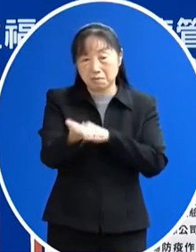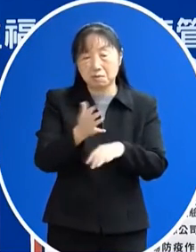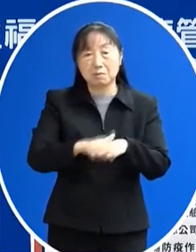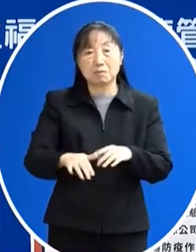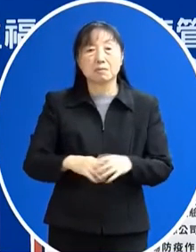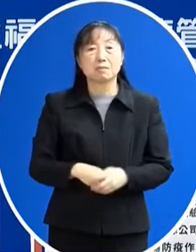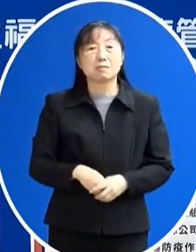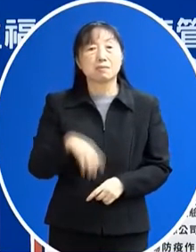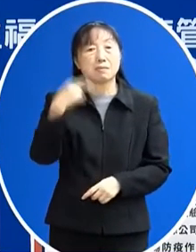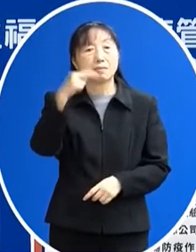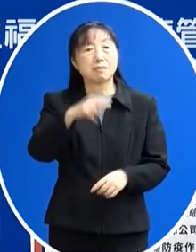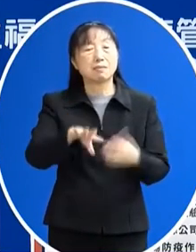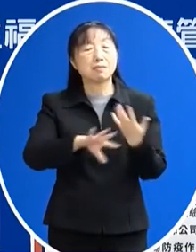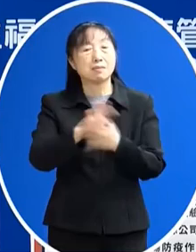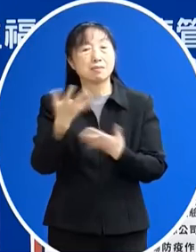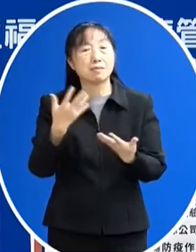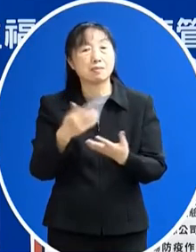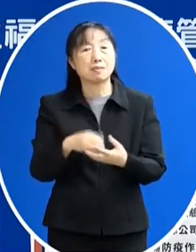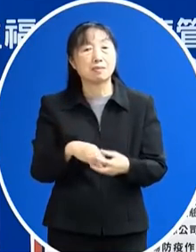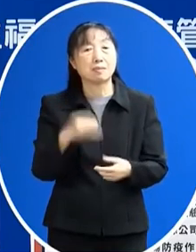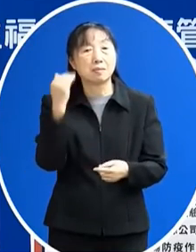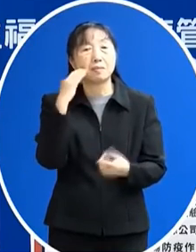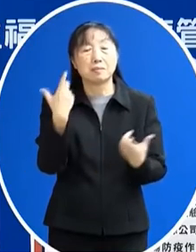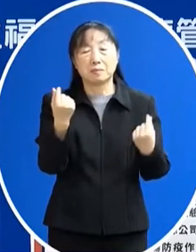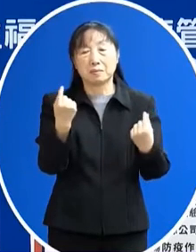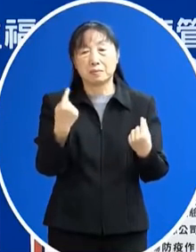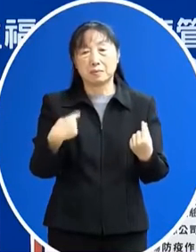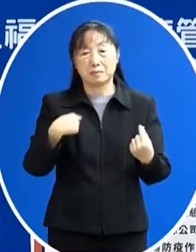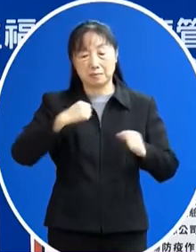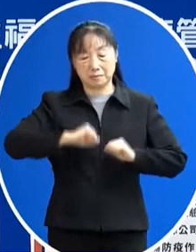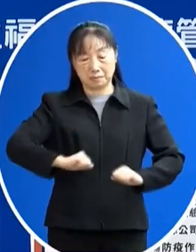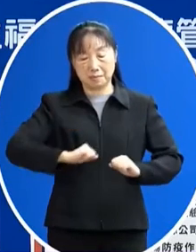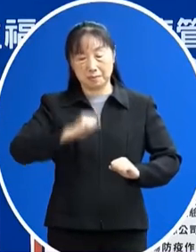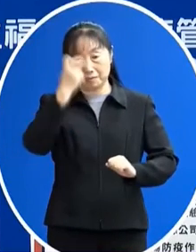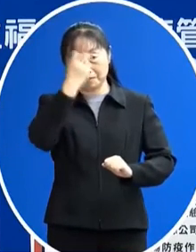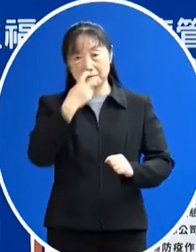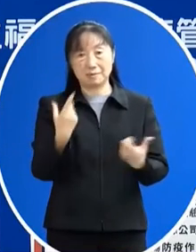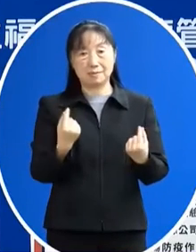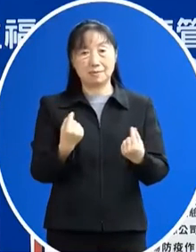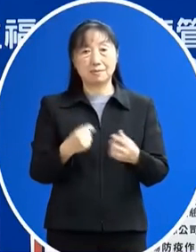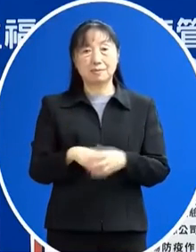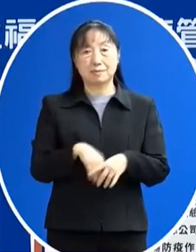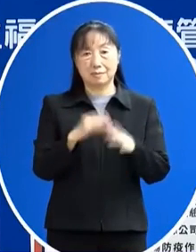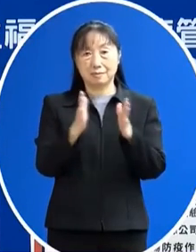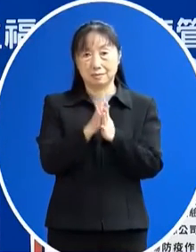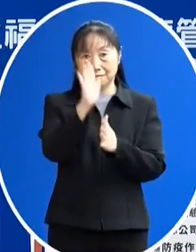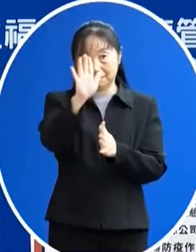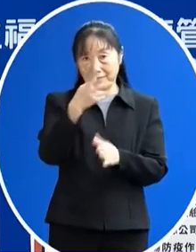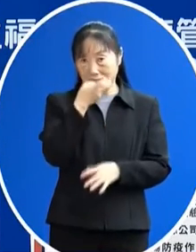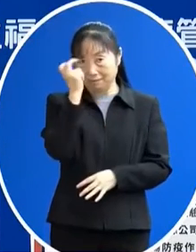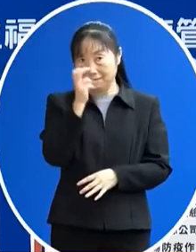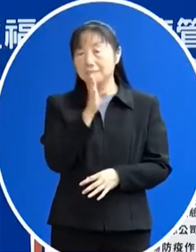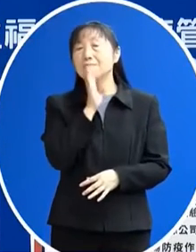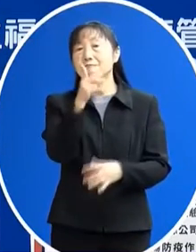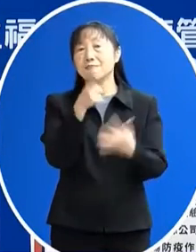在国际讲就是港埠的健康监测，那也经过健康监测也都有发现的 PCR 阳。